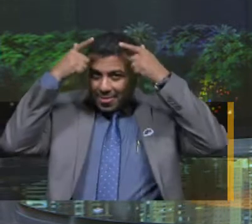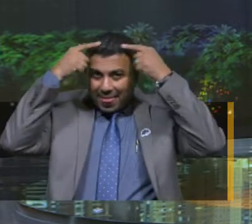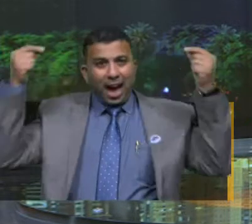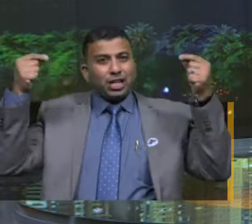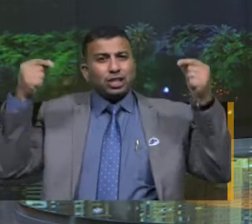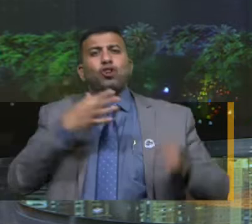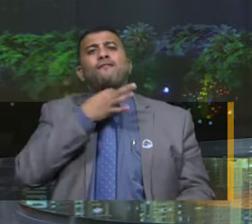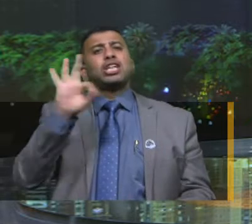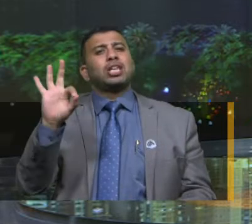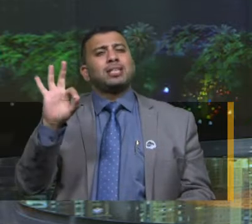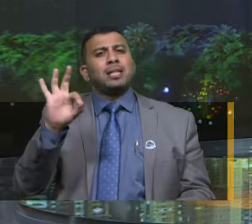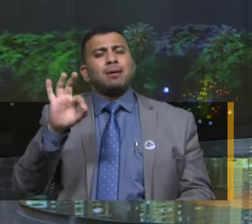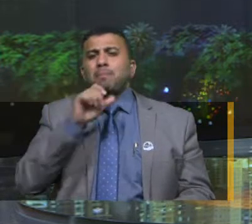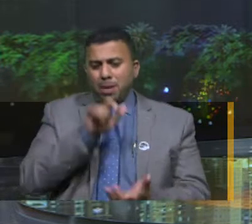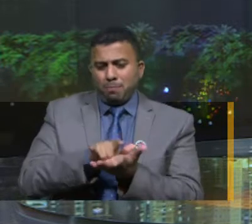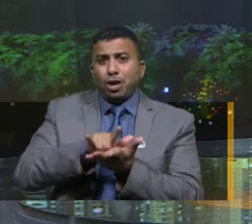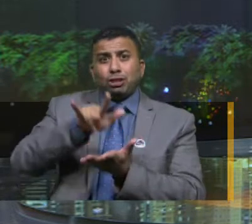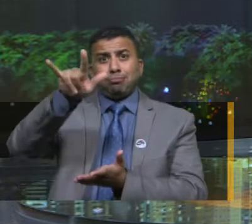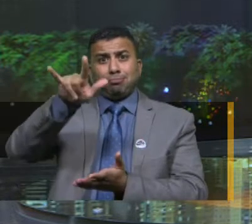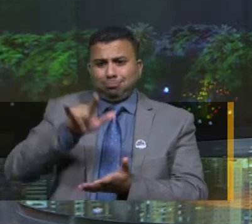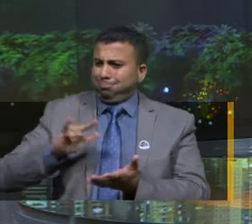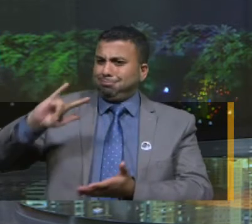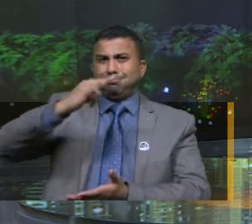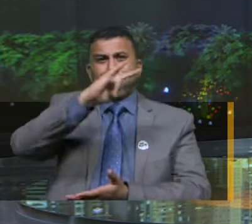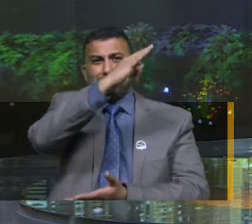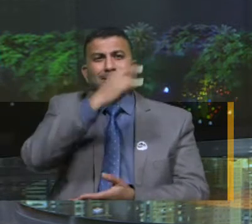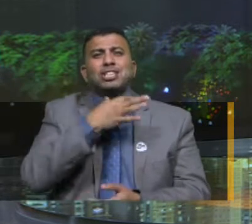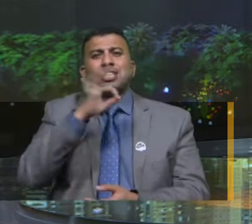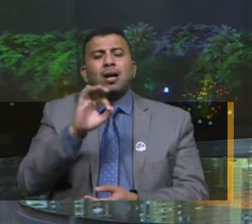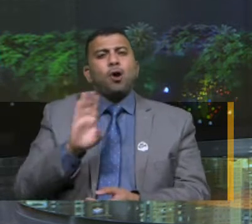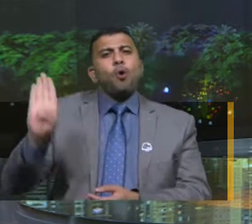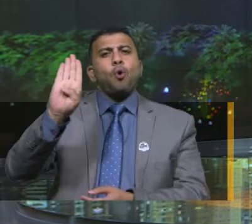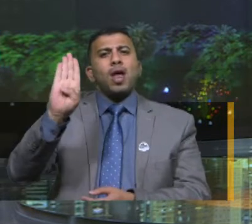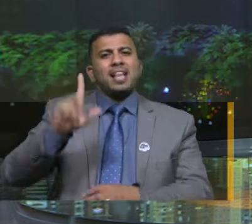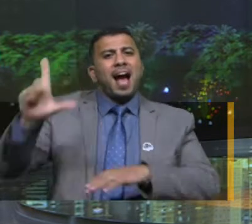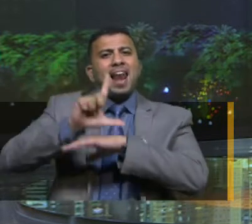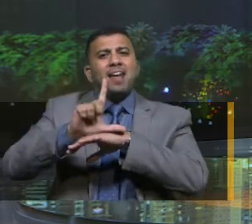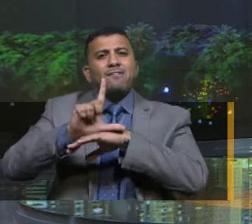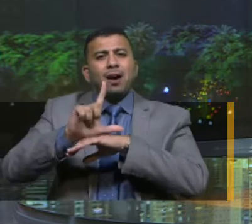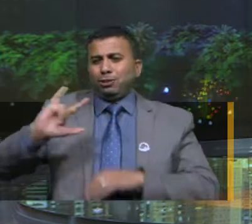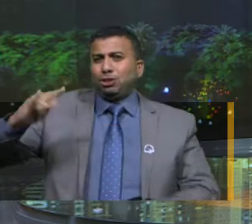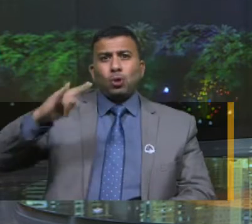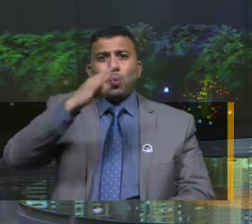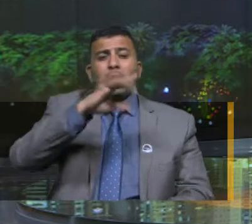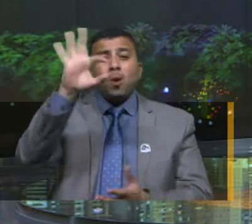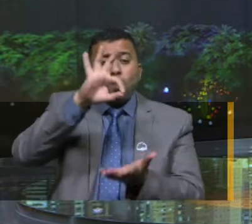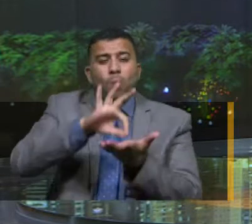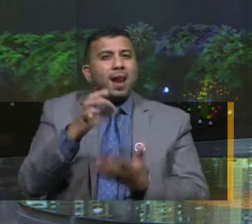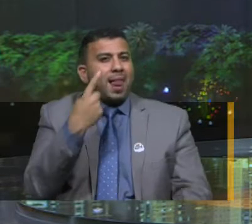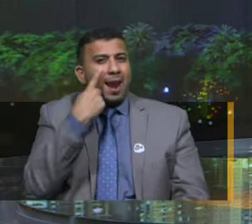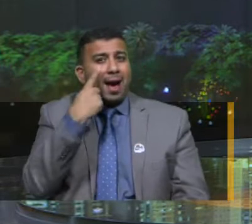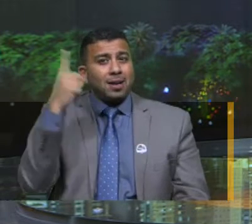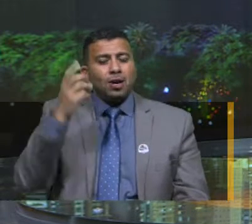المسلحة بتخريج دفعة جديدة من المرشحين الطيارين في كلية خليفة بن زايد الجوية في مدينة